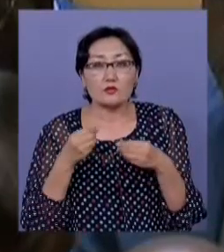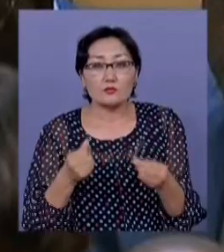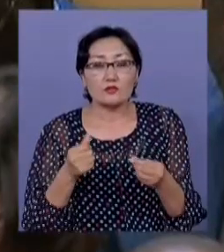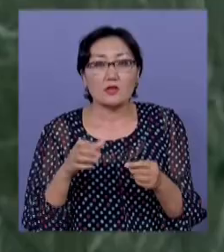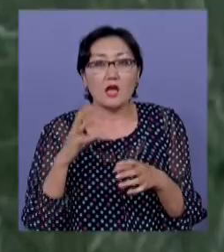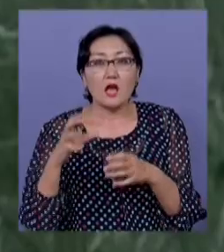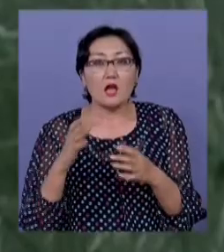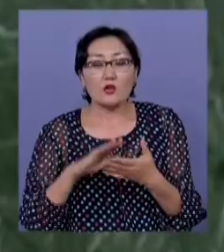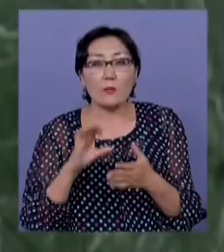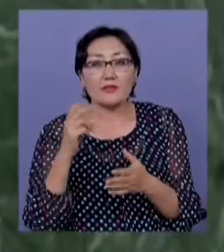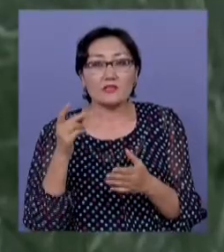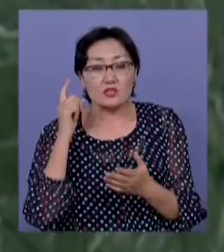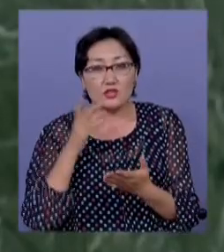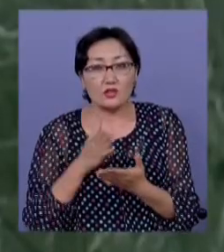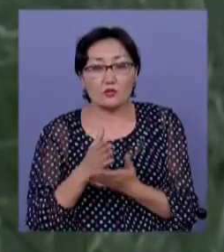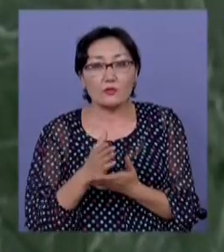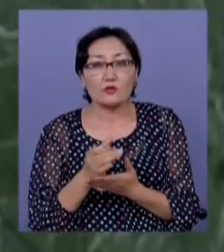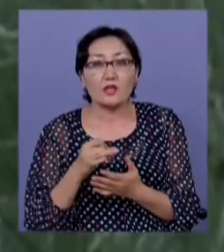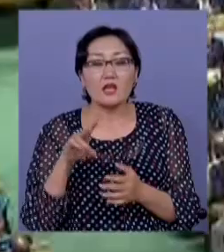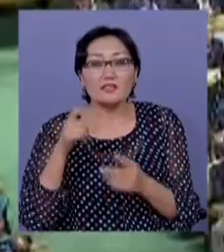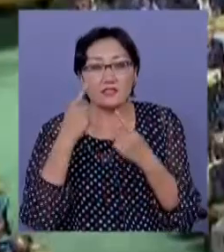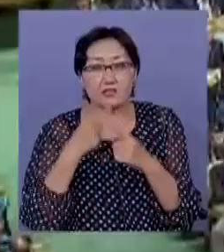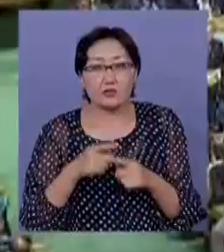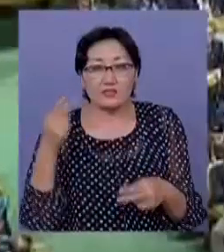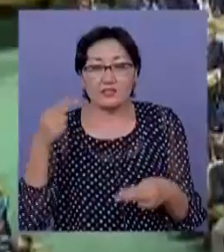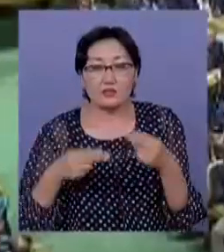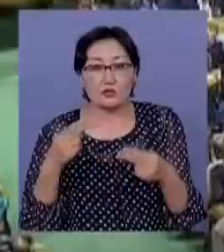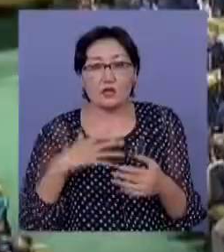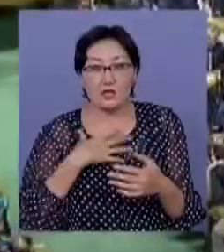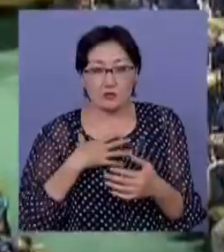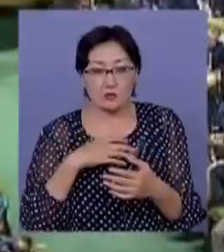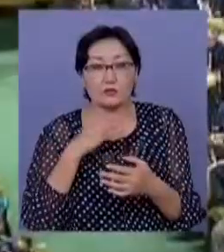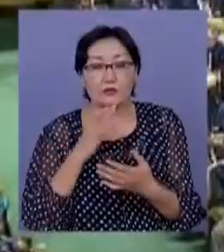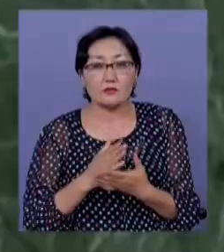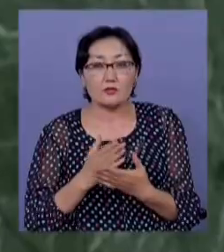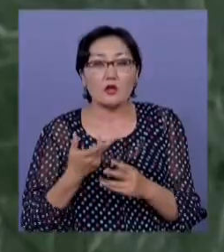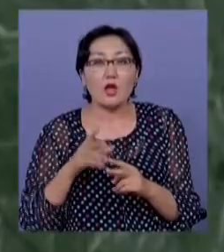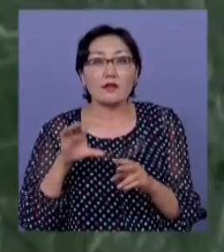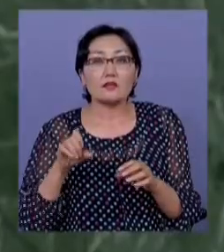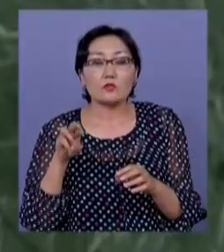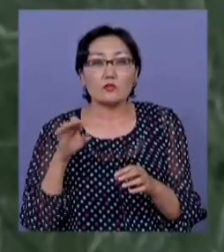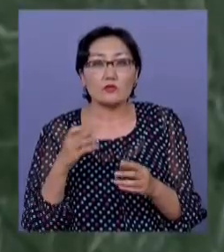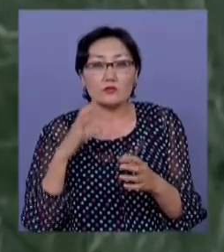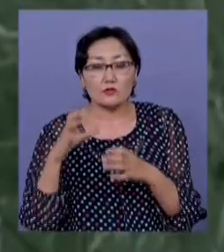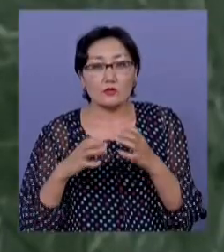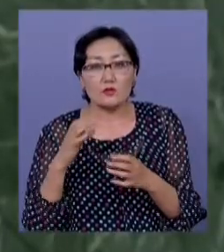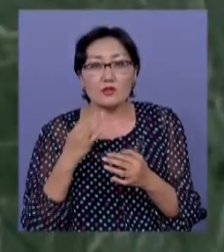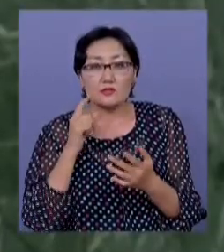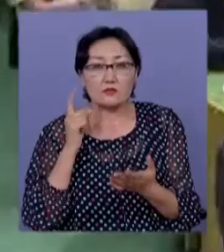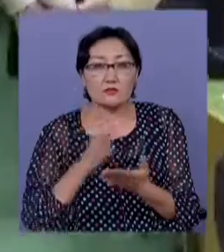тигізетін әлеуметтік, экономикалық және технологиялық теңсіздікке алаңдаушылық білдірді. Қасым-Жомарт Тоқаев ұлттық